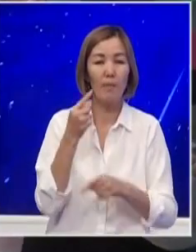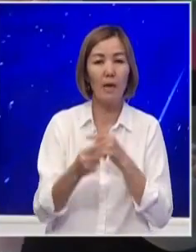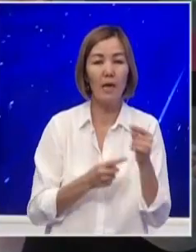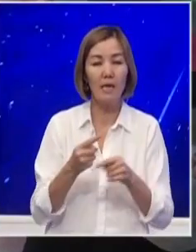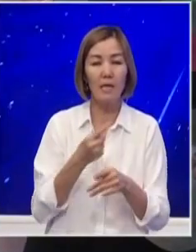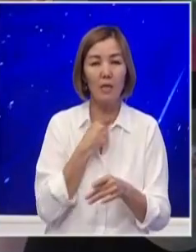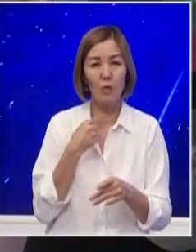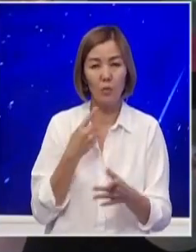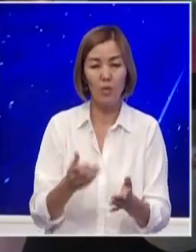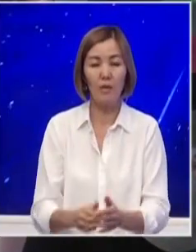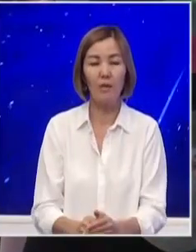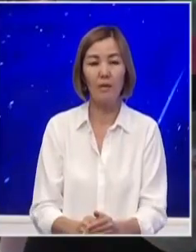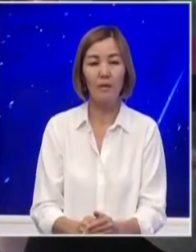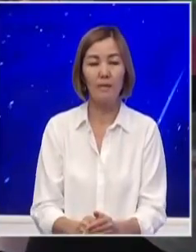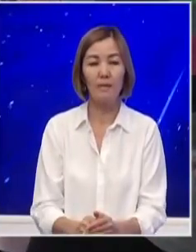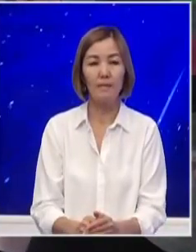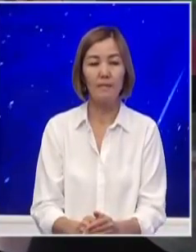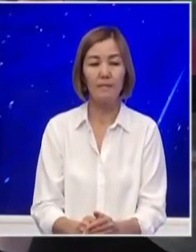центра.